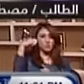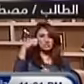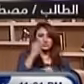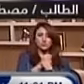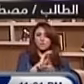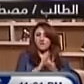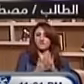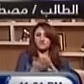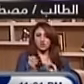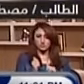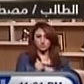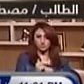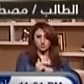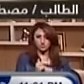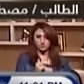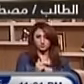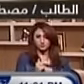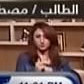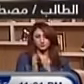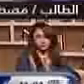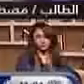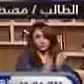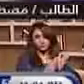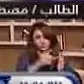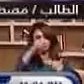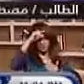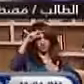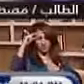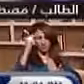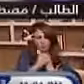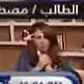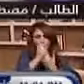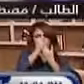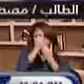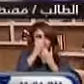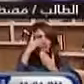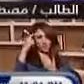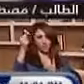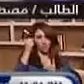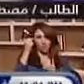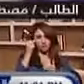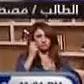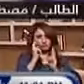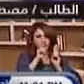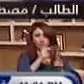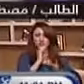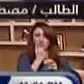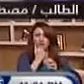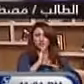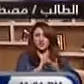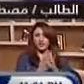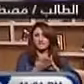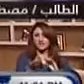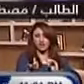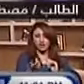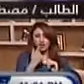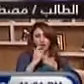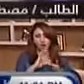كمان. ودور المعارضه ايه برضه؟ بتشوفه ازاي؟ لا المعارضه خاطئه كفايه. يعني كان هقول بقى